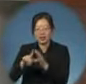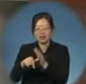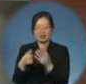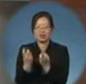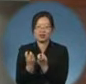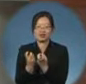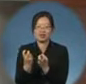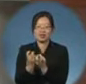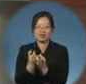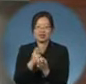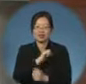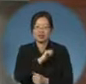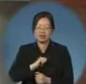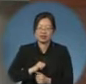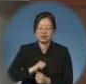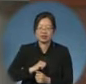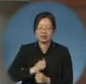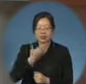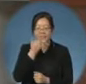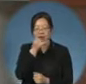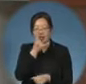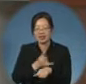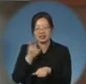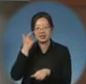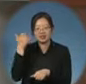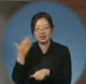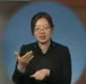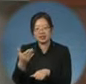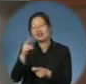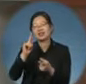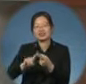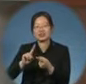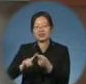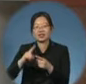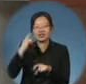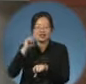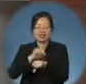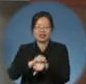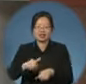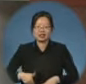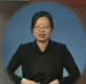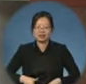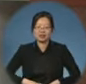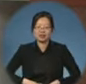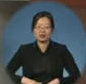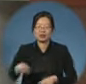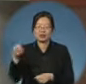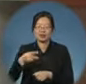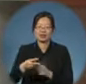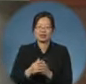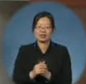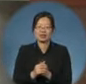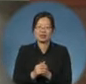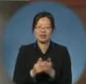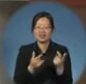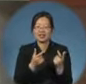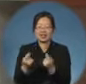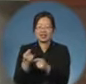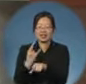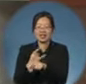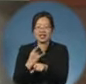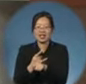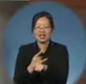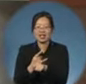어떻게 것 견디고 버터 낼 거냐 거기에 이제 지혜가 필요하고 그리고 같이할